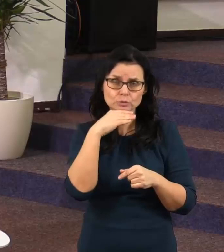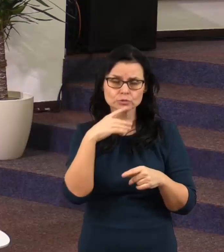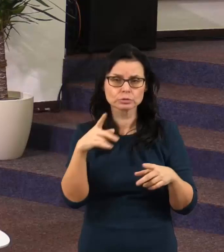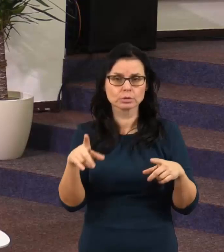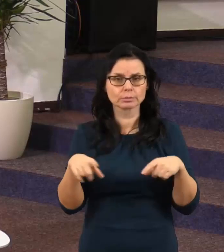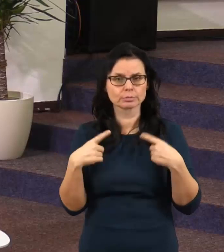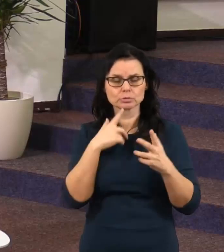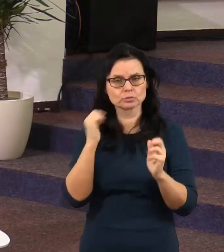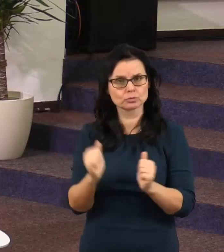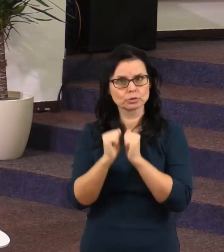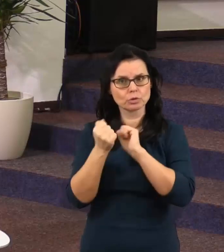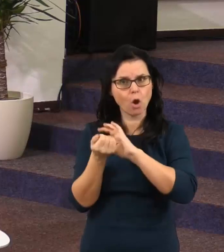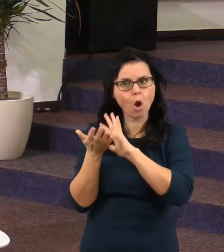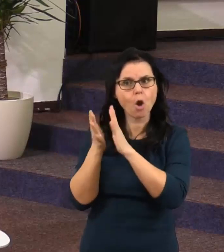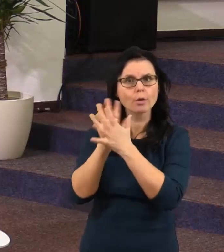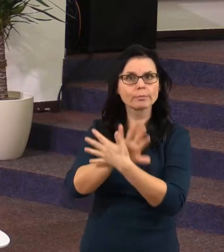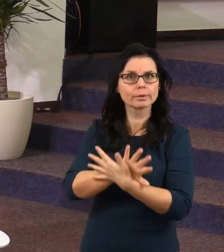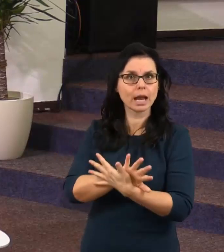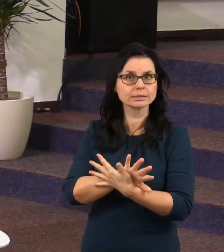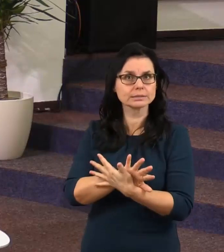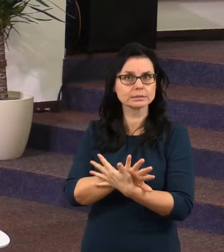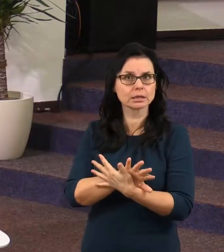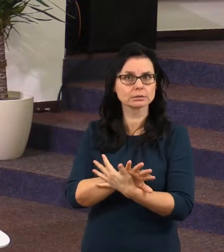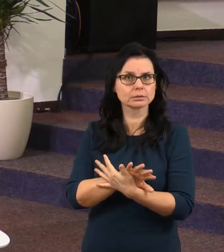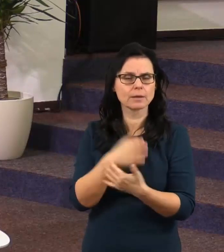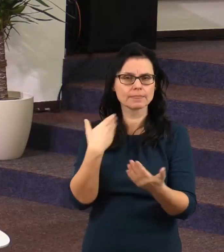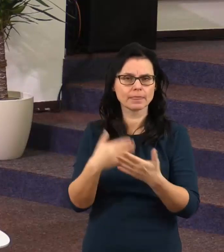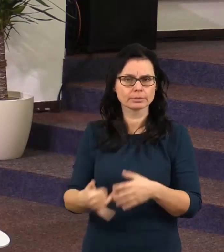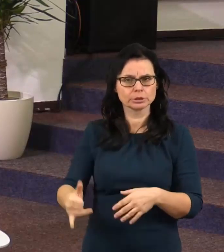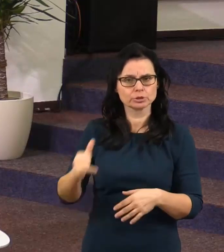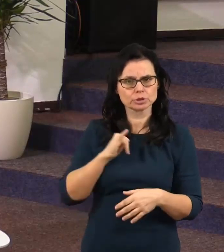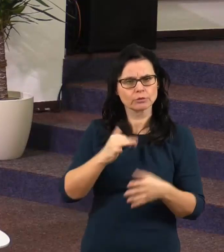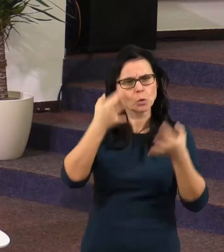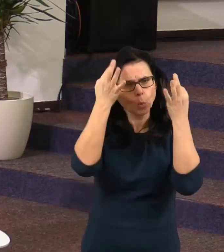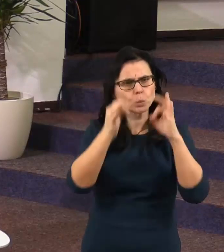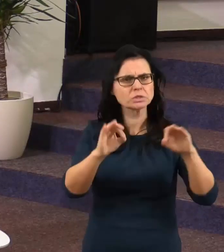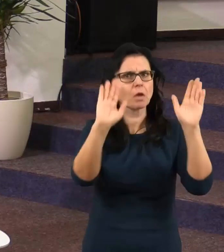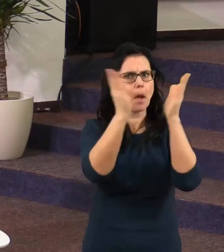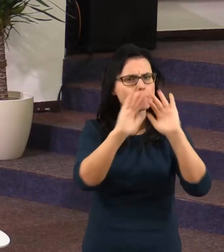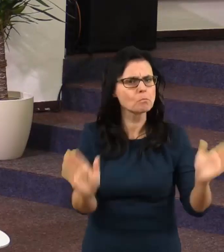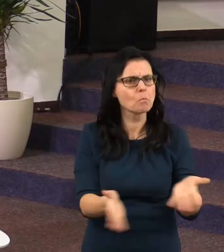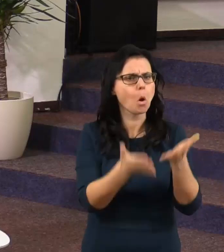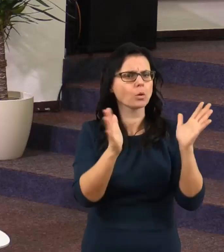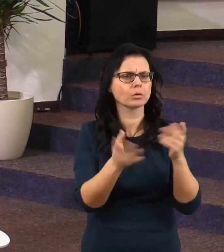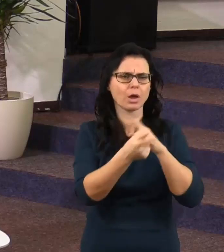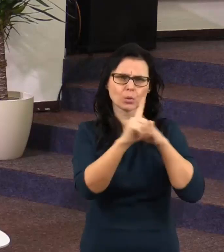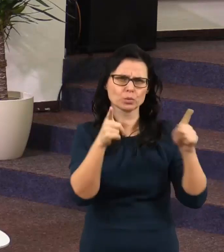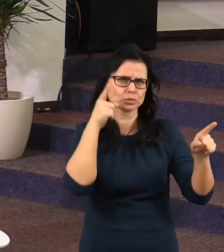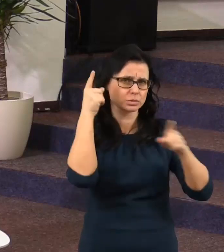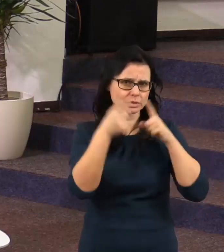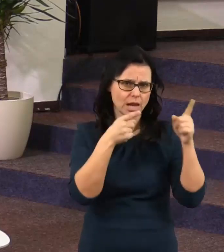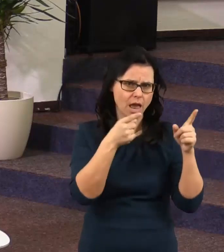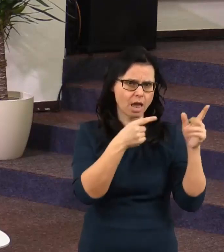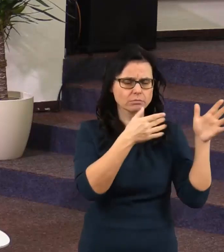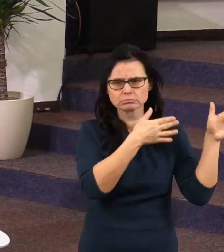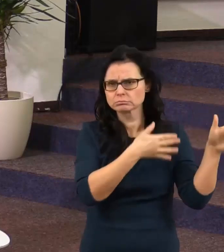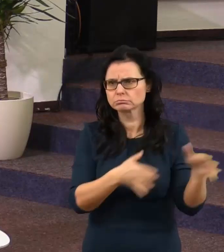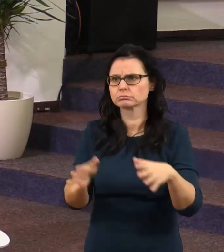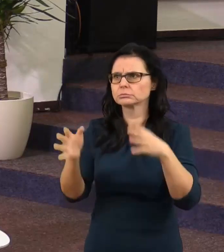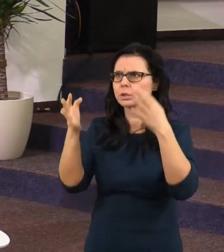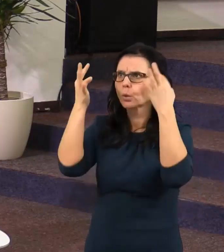obrácení. A i když byl nejdřív uctívačem model všelijakých, tak nakonec se stal